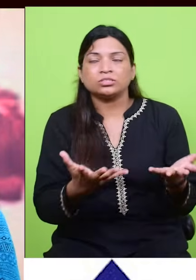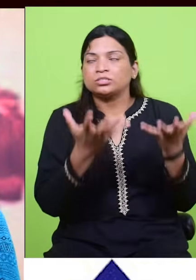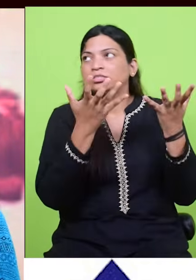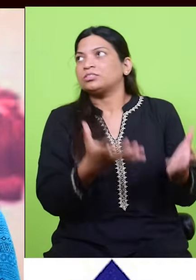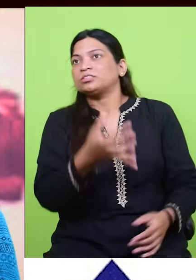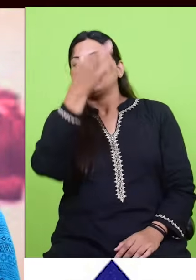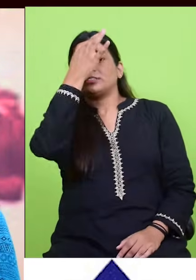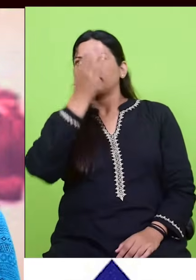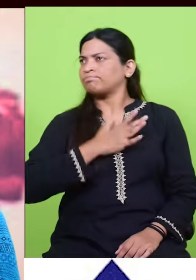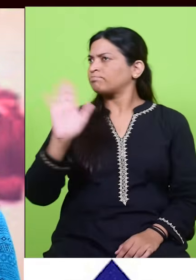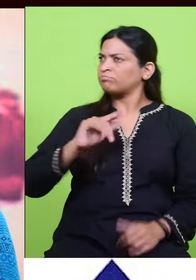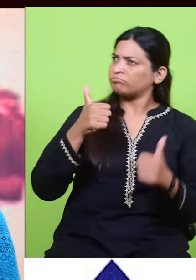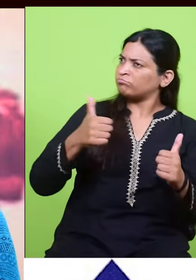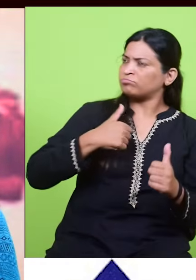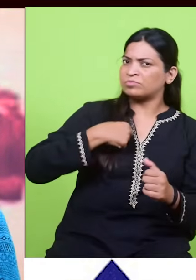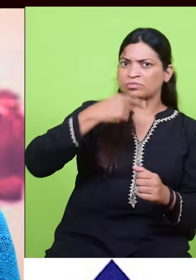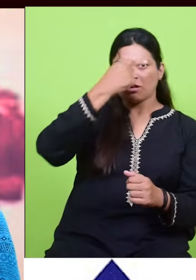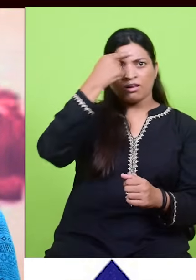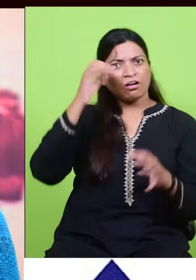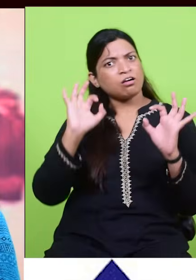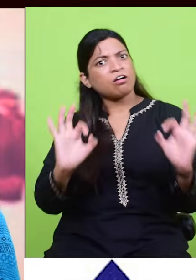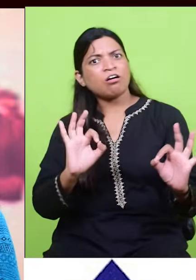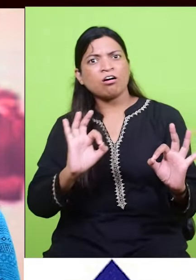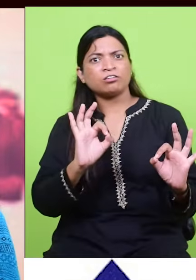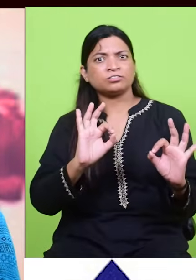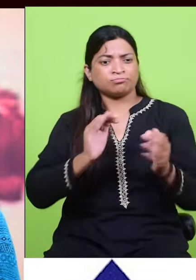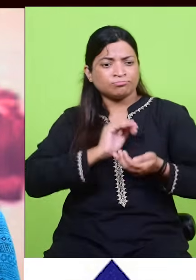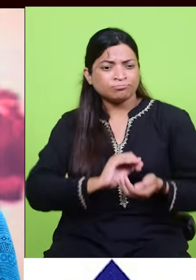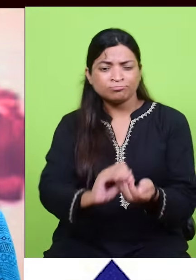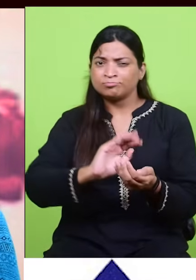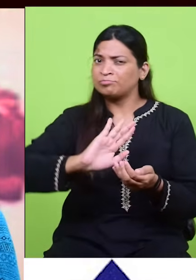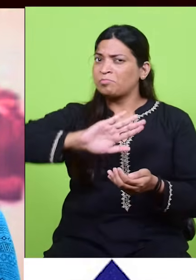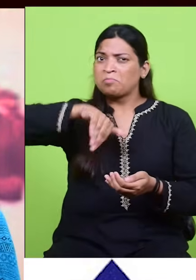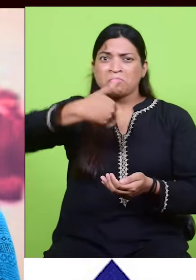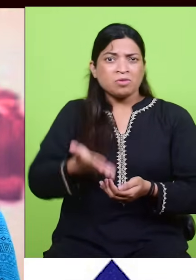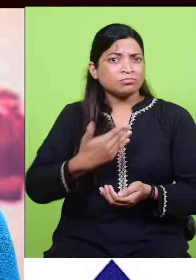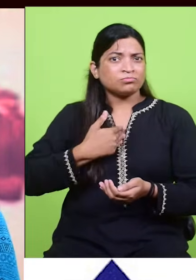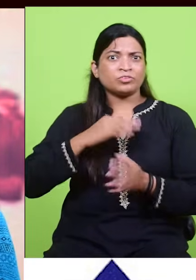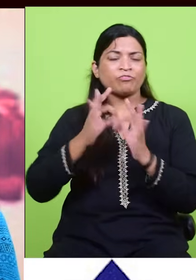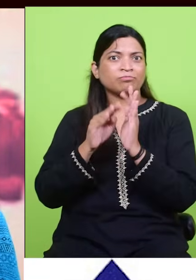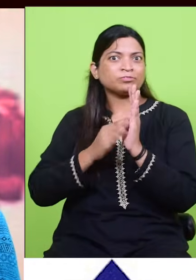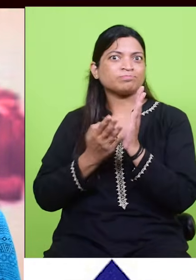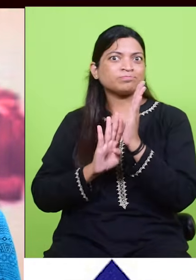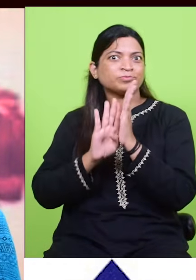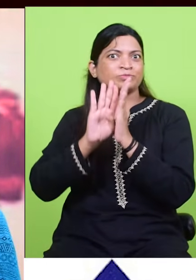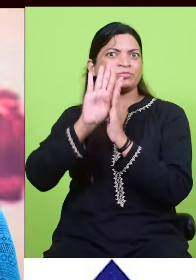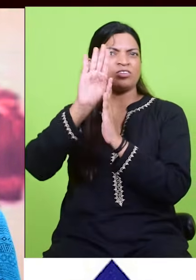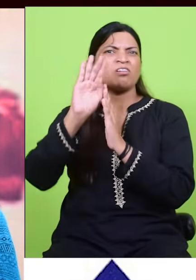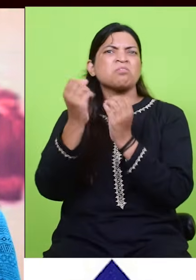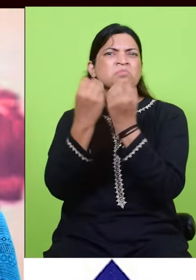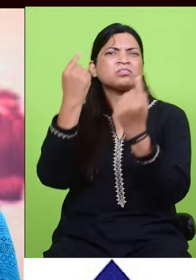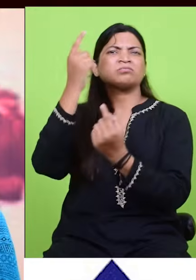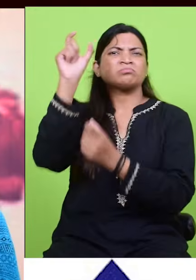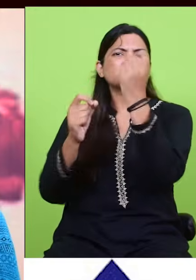इतने कि हमारे घर से अच्छा हुआ ये आई है, तो हमारे घर में सब इसको बहुत प्यार करते हैं। किसी ने मतलब बाहर वाले लोग बोलते थे ये कैसी